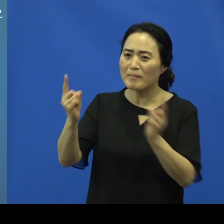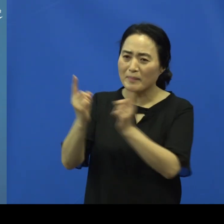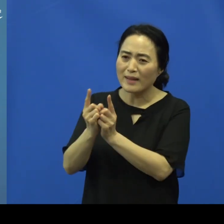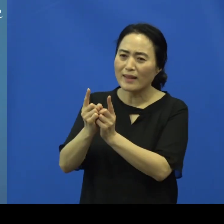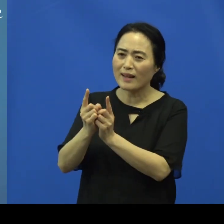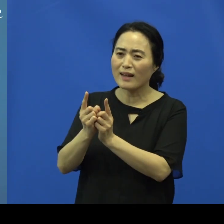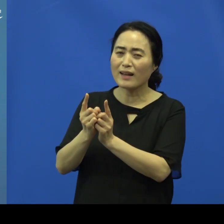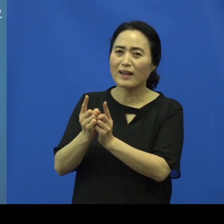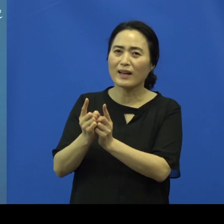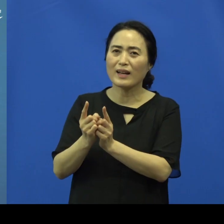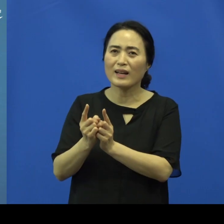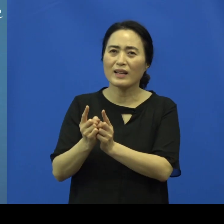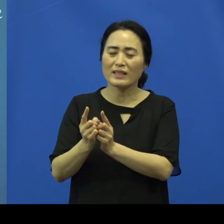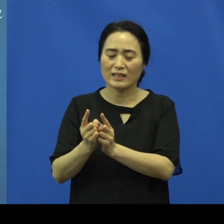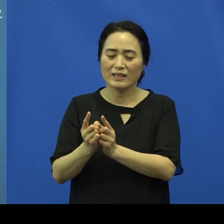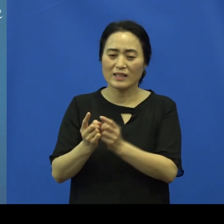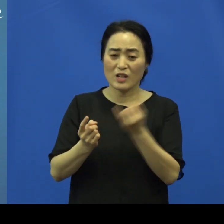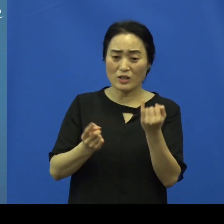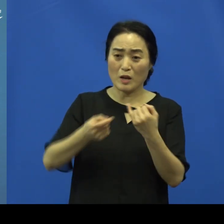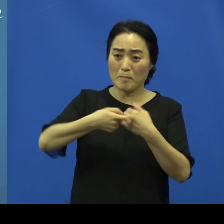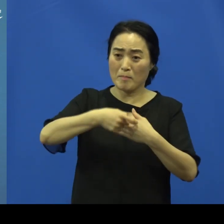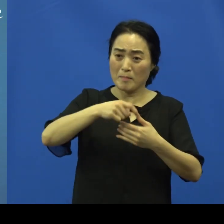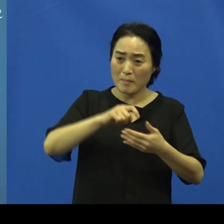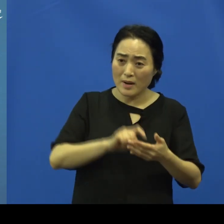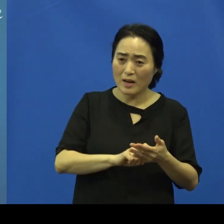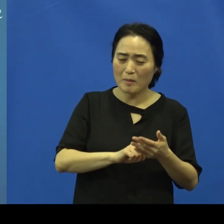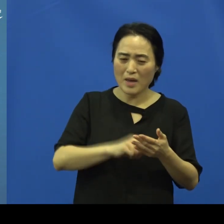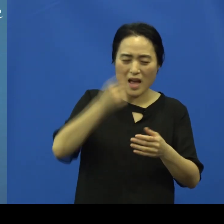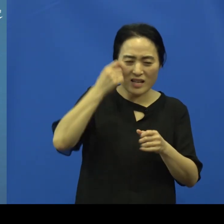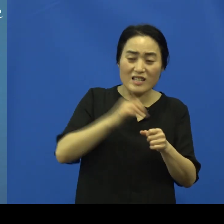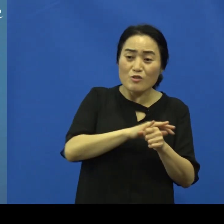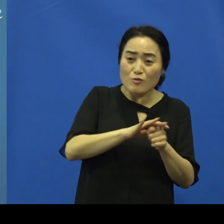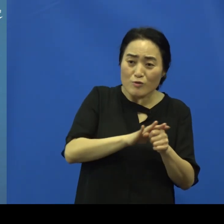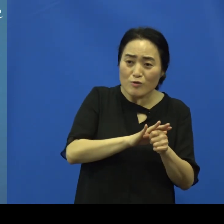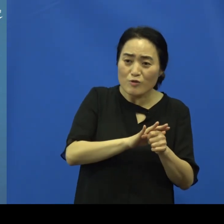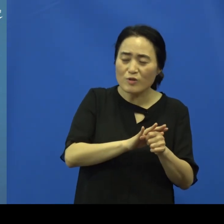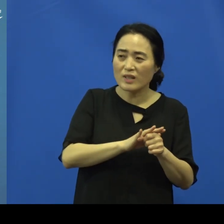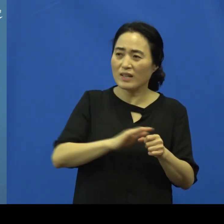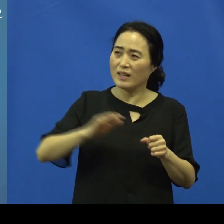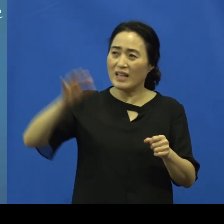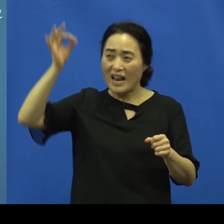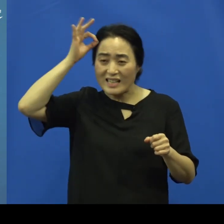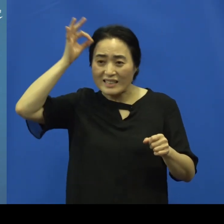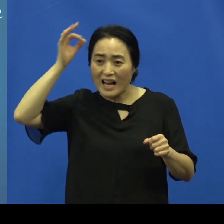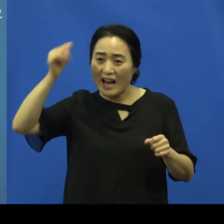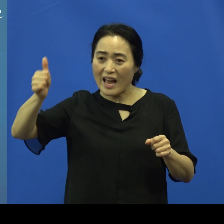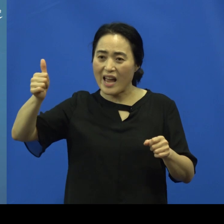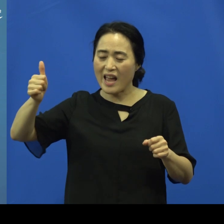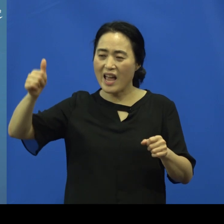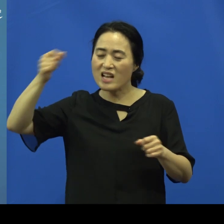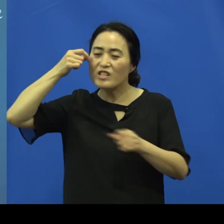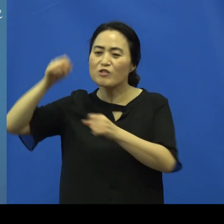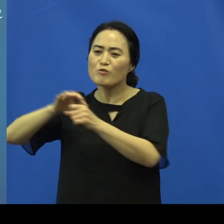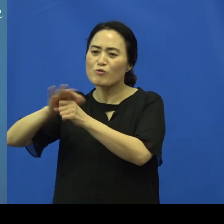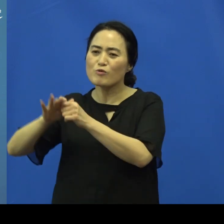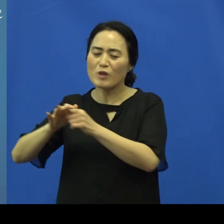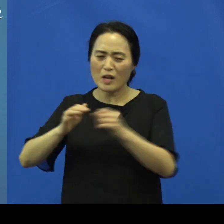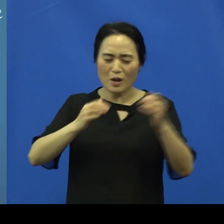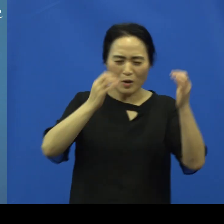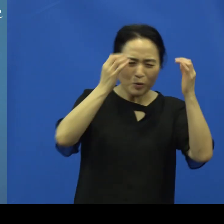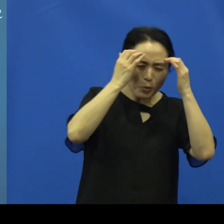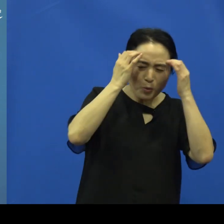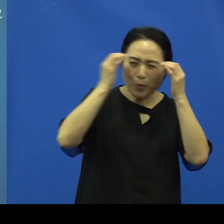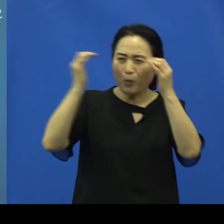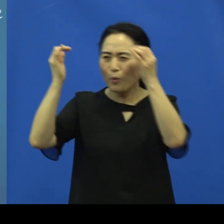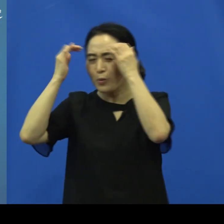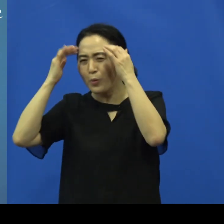이 심장의 이 스프랑크 니조마이가 엘리사의 스프랑크 니조마이로 연결돼요. 여인의 고통이 선지자의 고통이